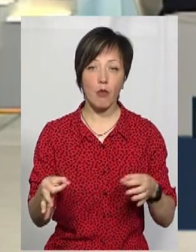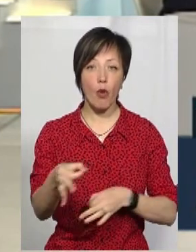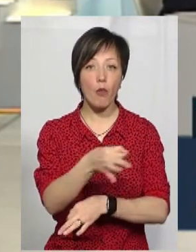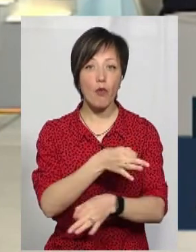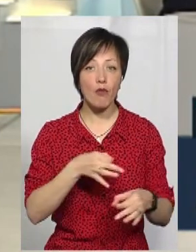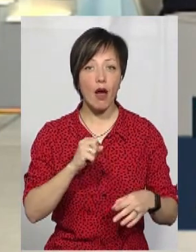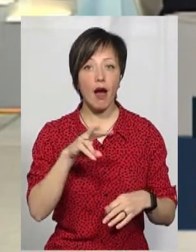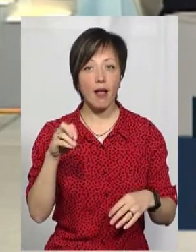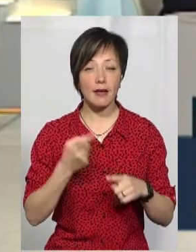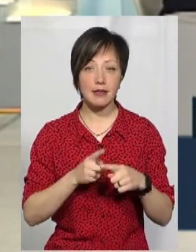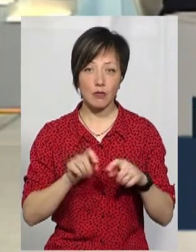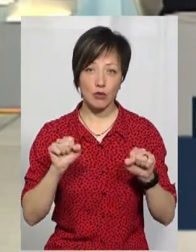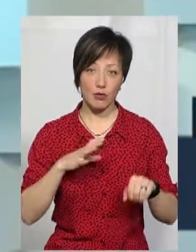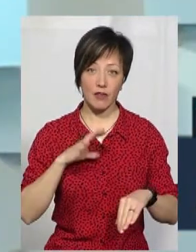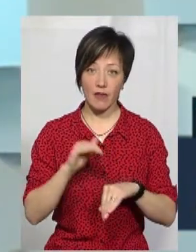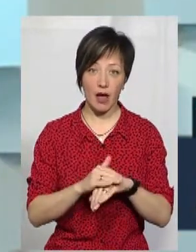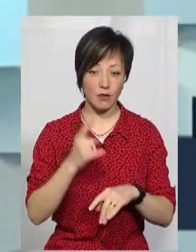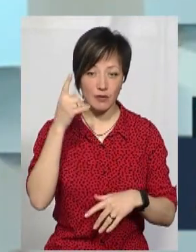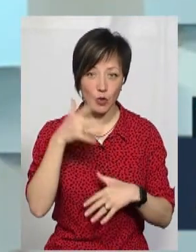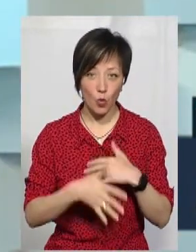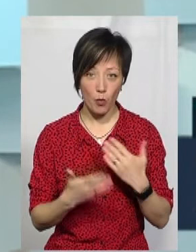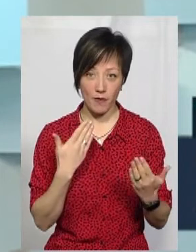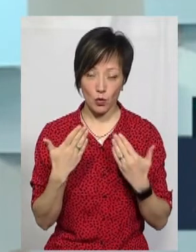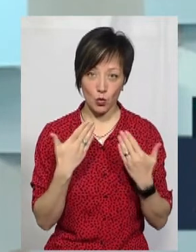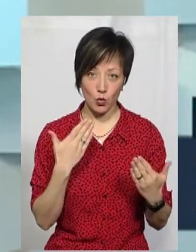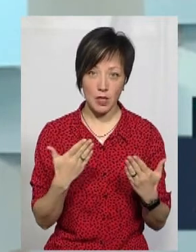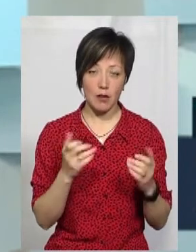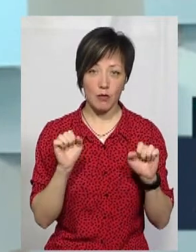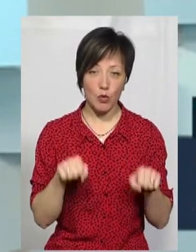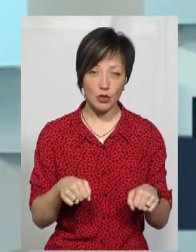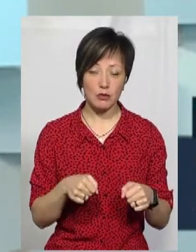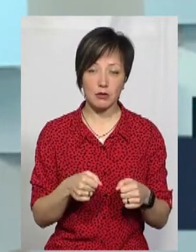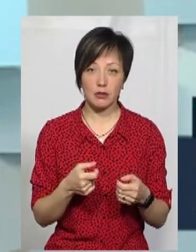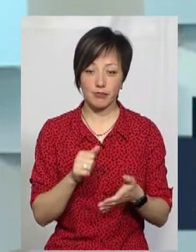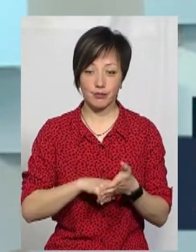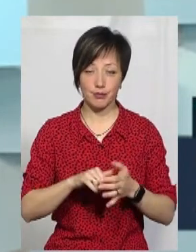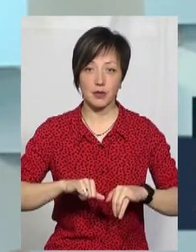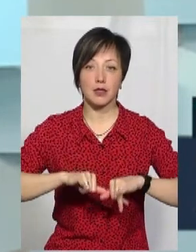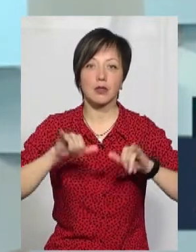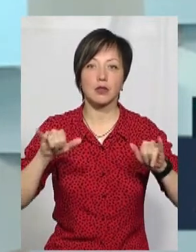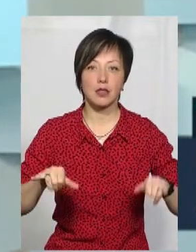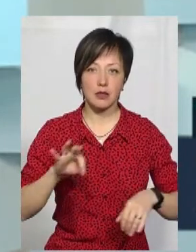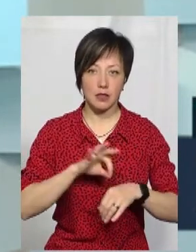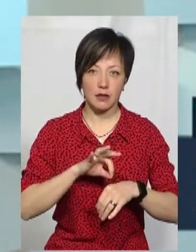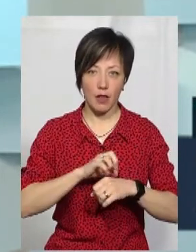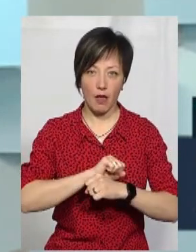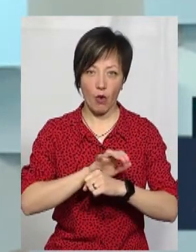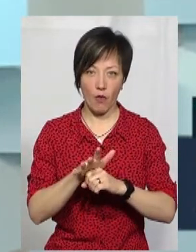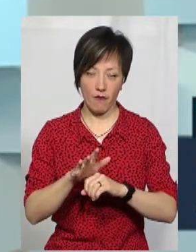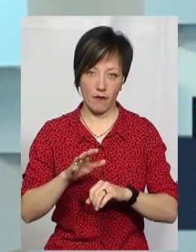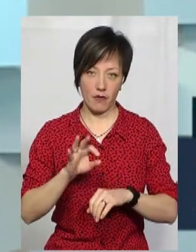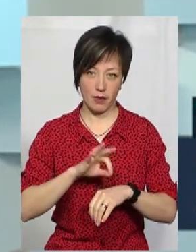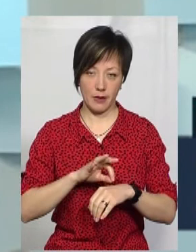питання в тому, що це може бути фактором, якщо ми не будемо свідомо до цього підходити, який може сприяти якраз зростанню захворюваності на